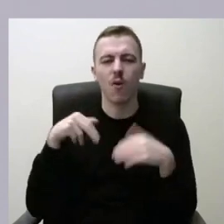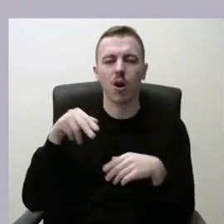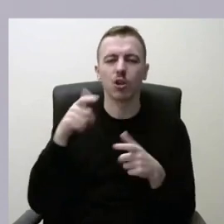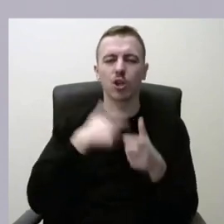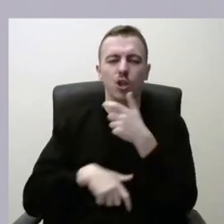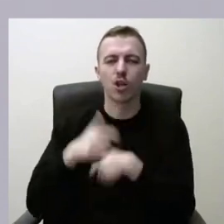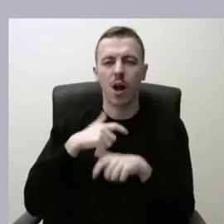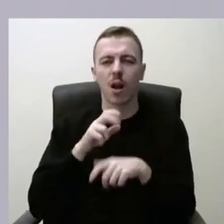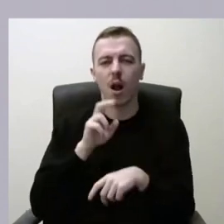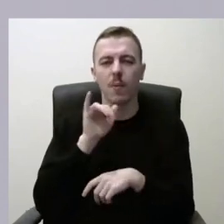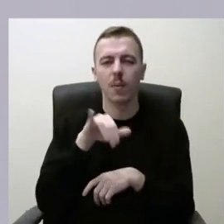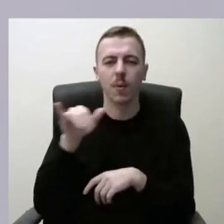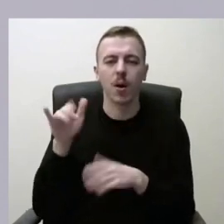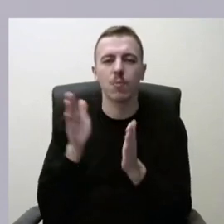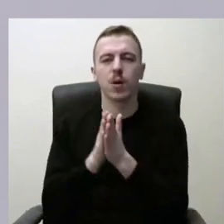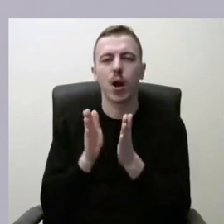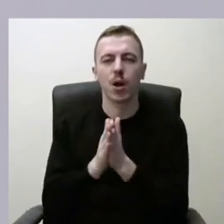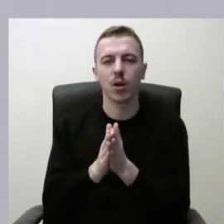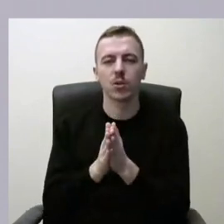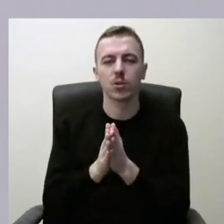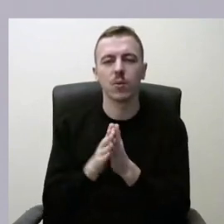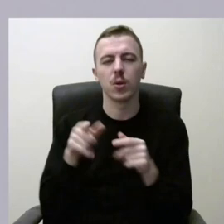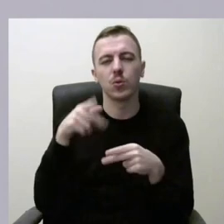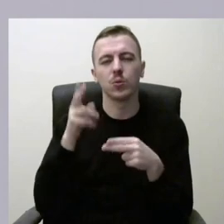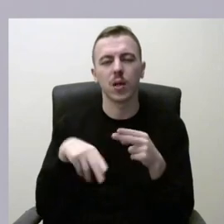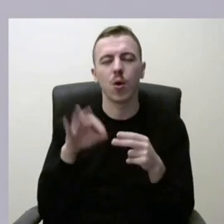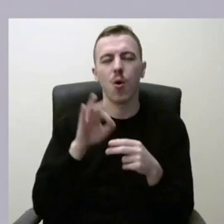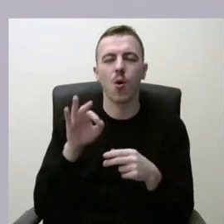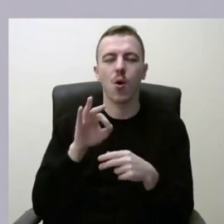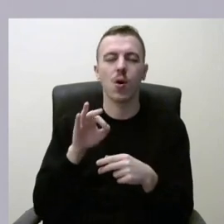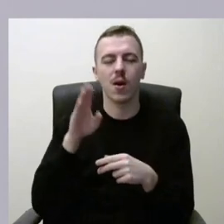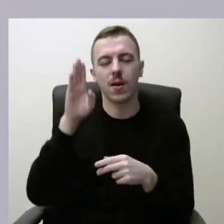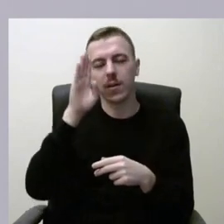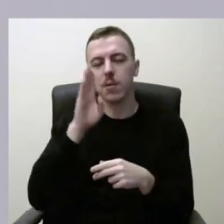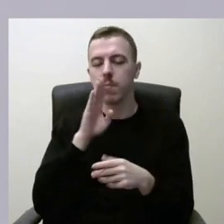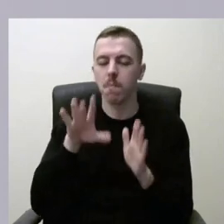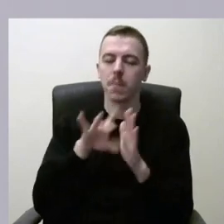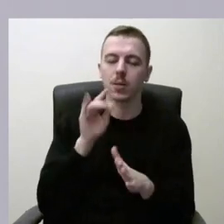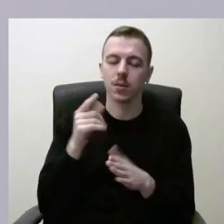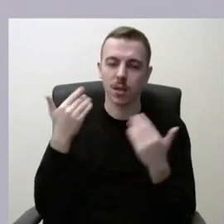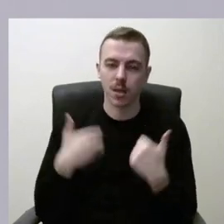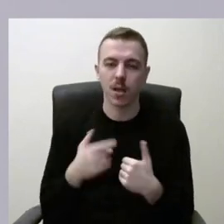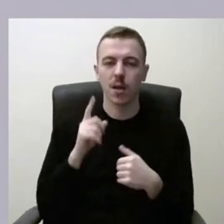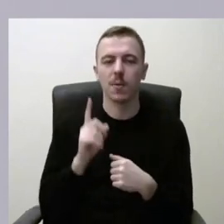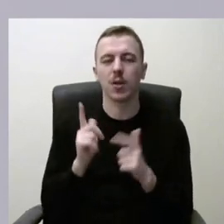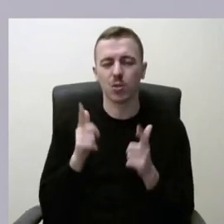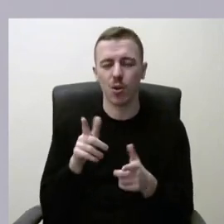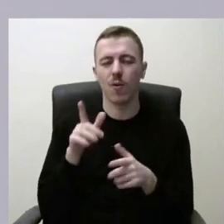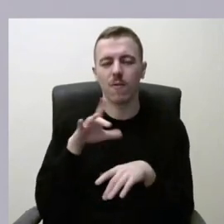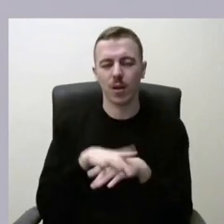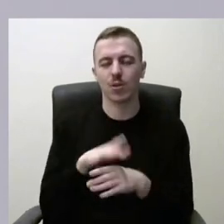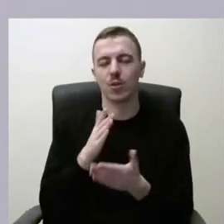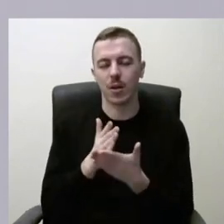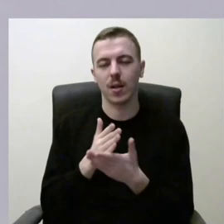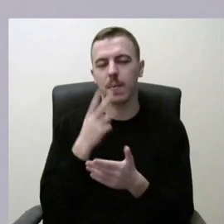po prašymai apsispręsti dėl lyties. Kol kas tai nėra įstatymiška, bet jau praktiškai vyksta. Sėkmės